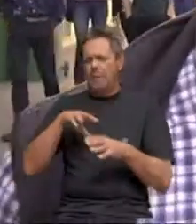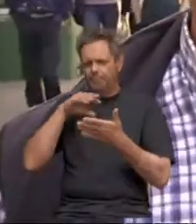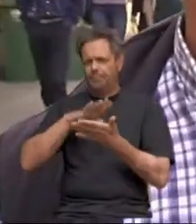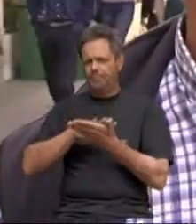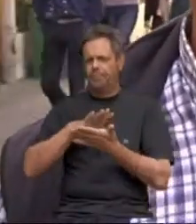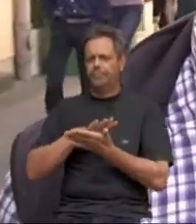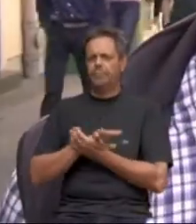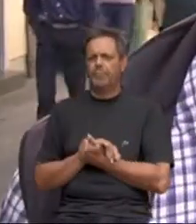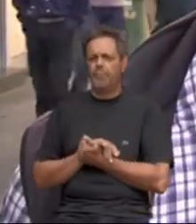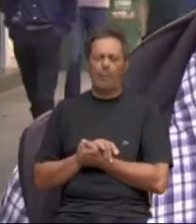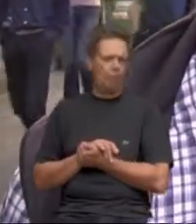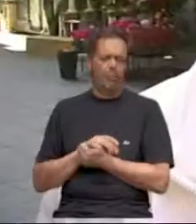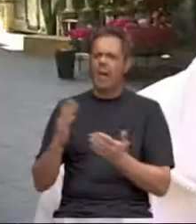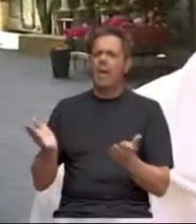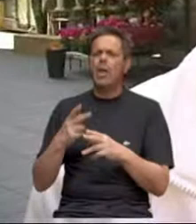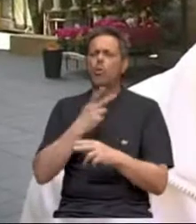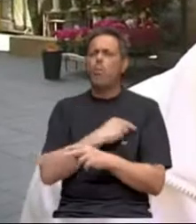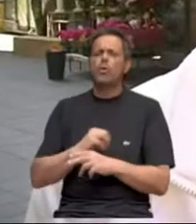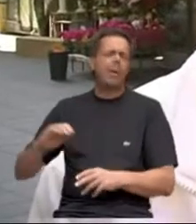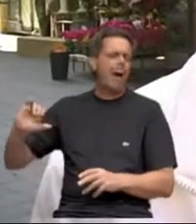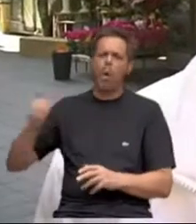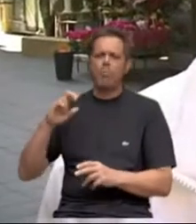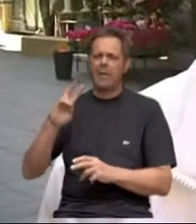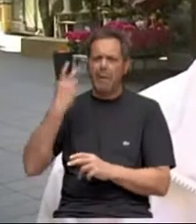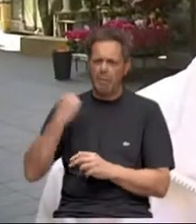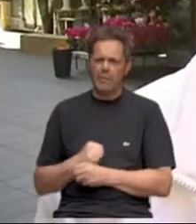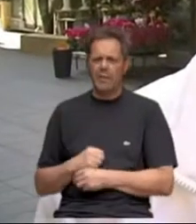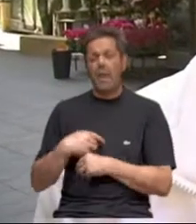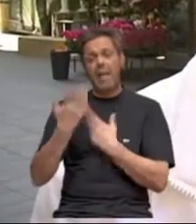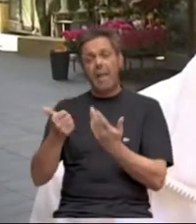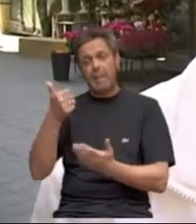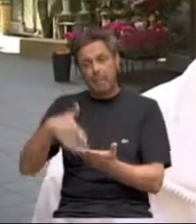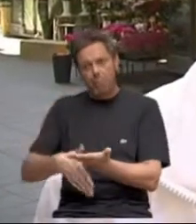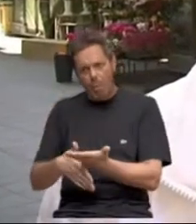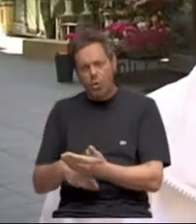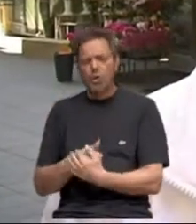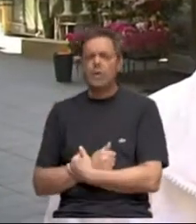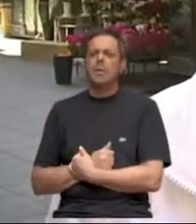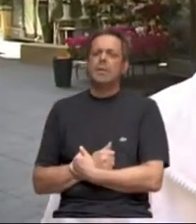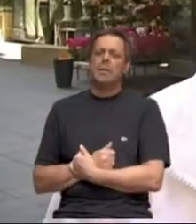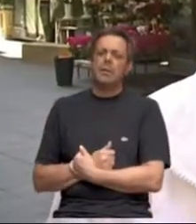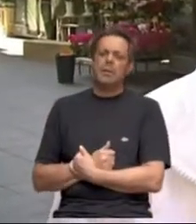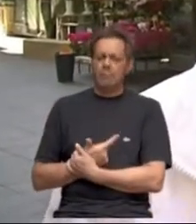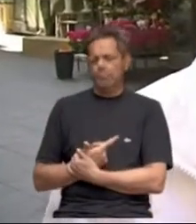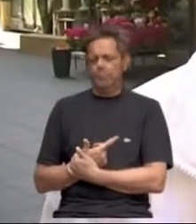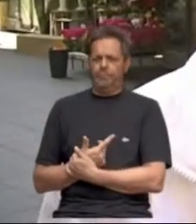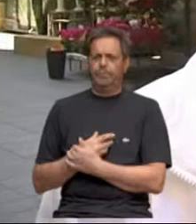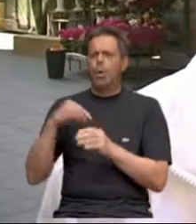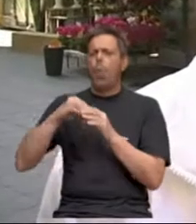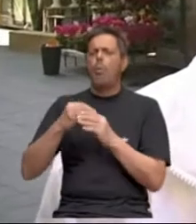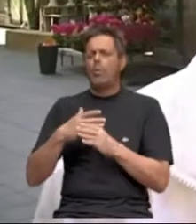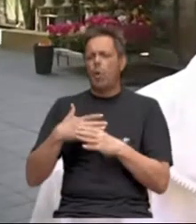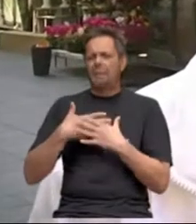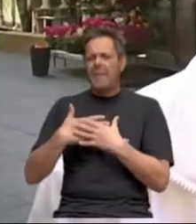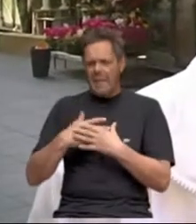pomoć? A što prije, ne? Treba dati prvu pomoć, a to je onaj umjetno disanje, usta na